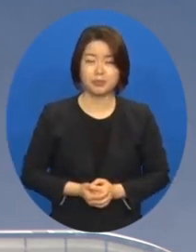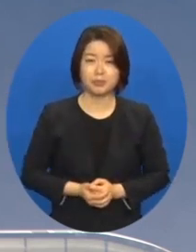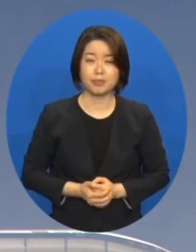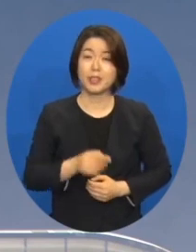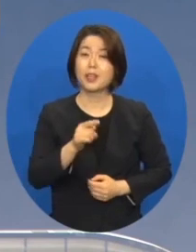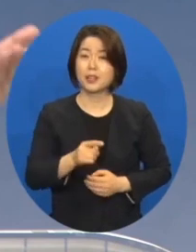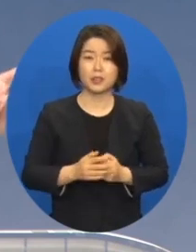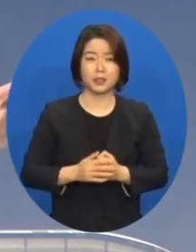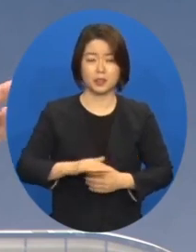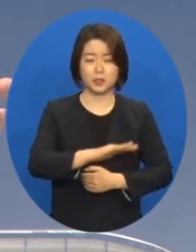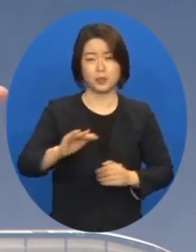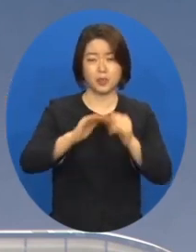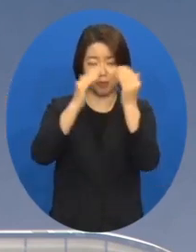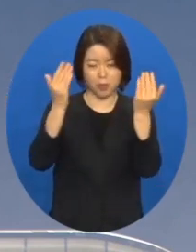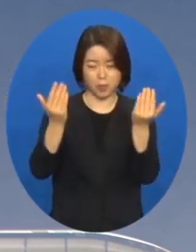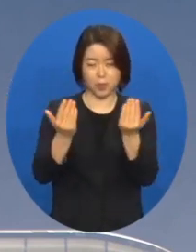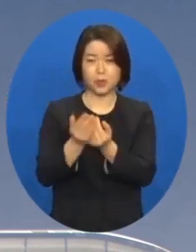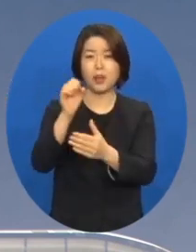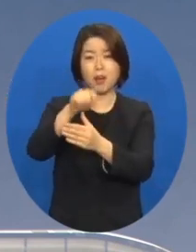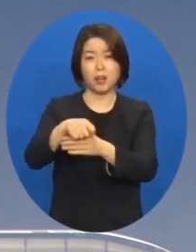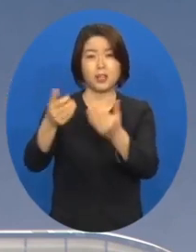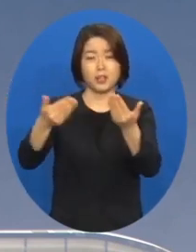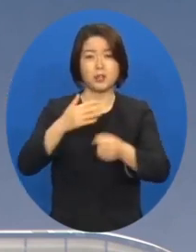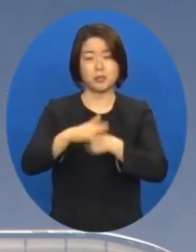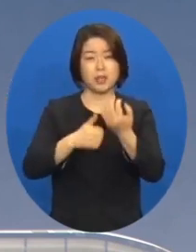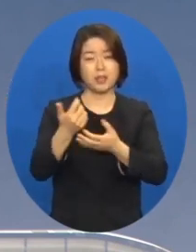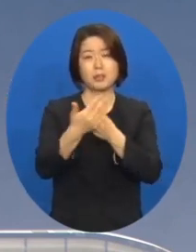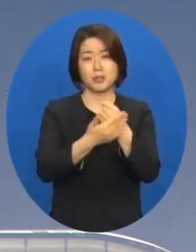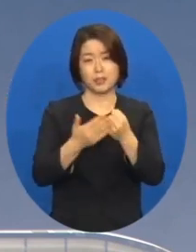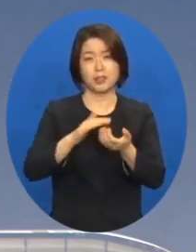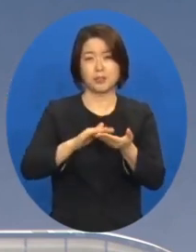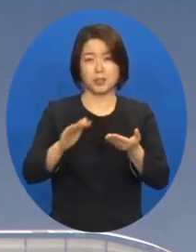이것은 우리 모두에게 허락하신 하나님의 은혜입니다.